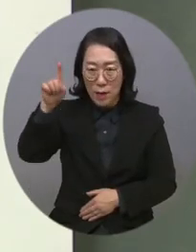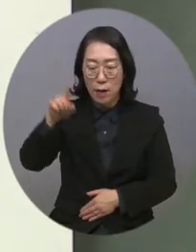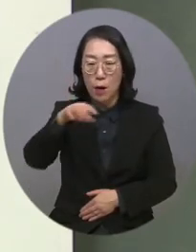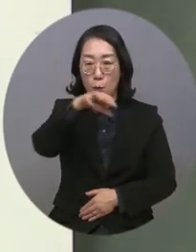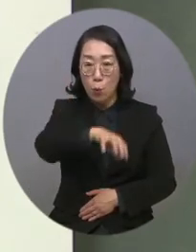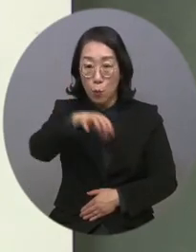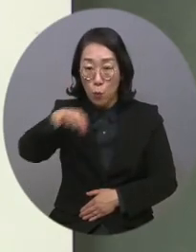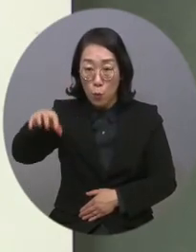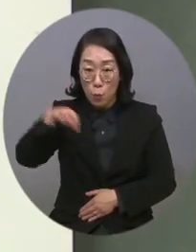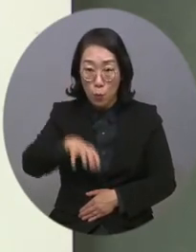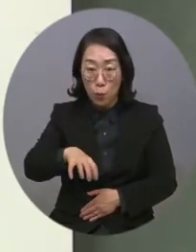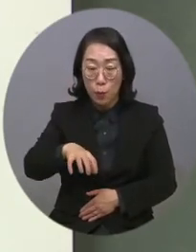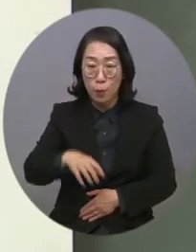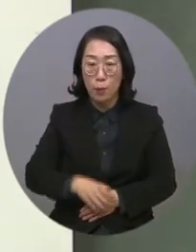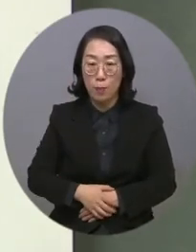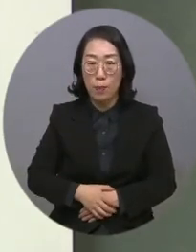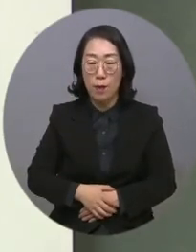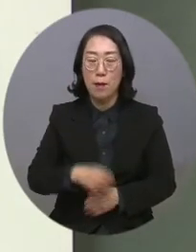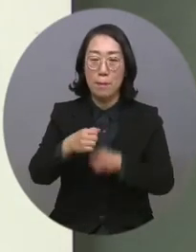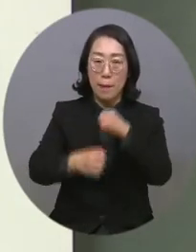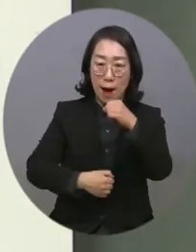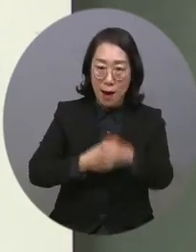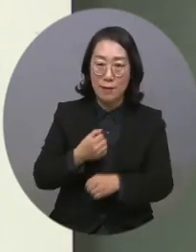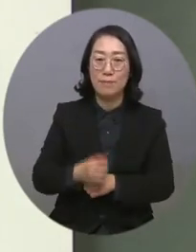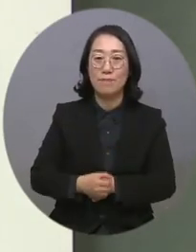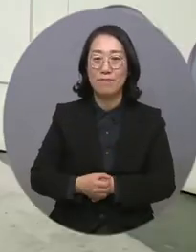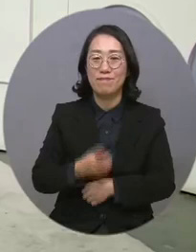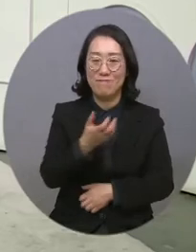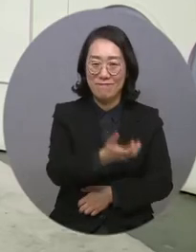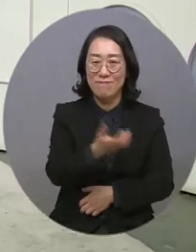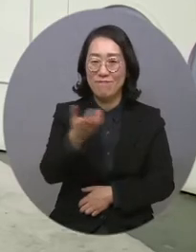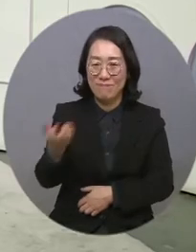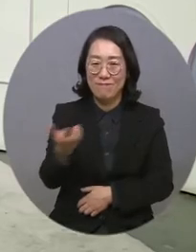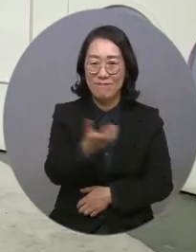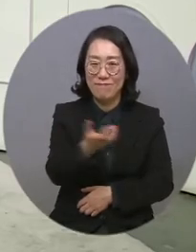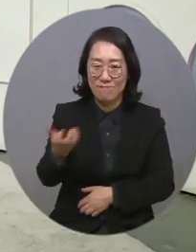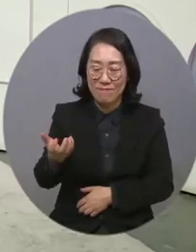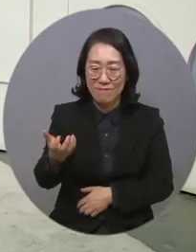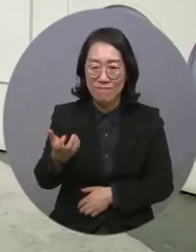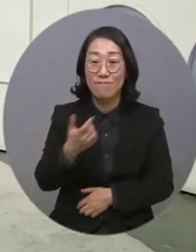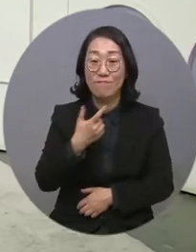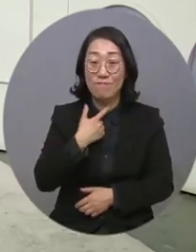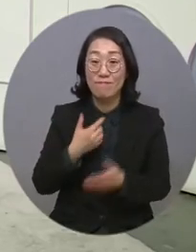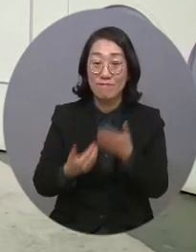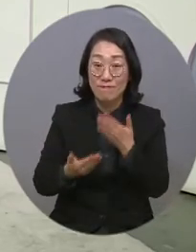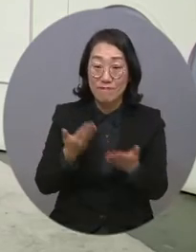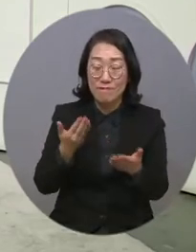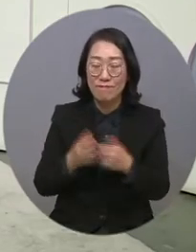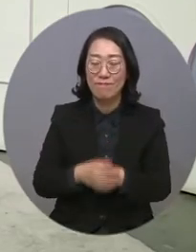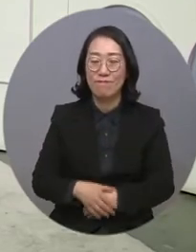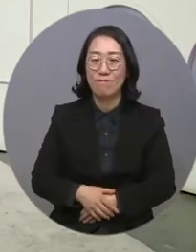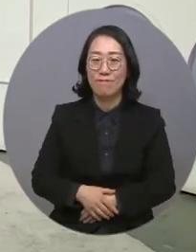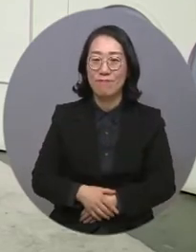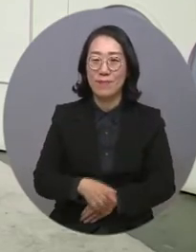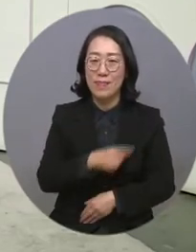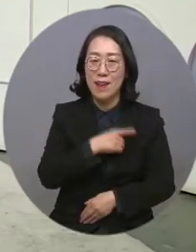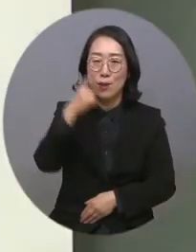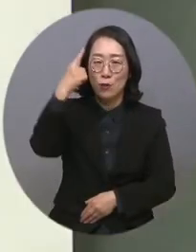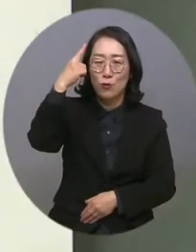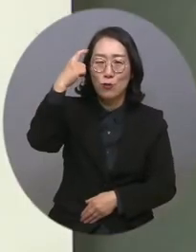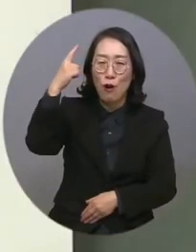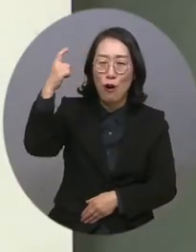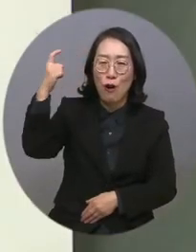군데를 이제 동유럽권을 자유롭게 왕래를 하셨죠. 예, 예. 예 그러면서 제일 그 추억이라고